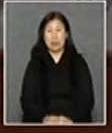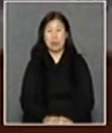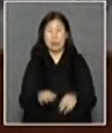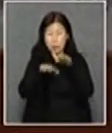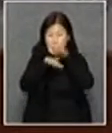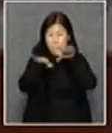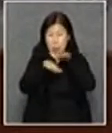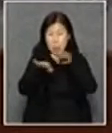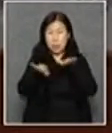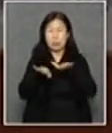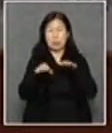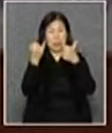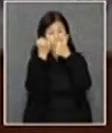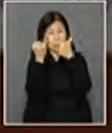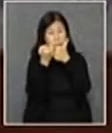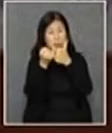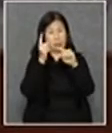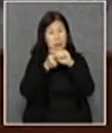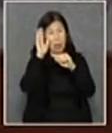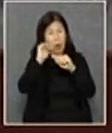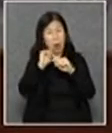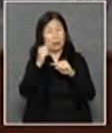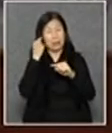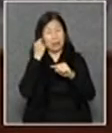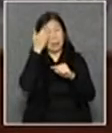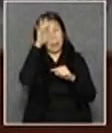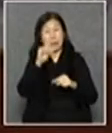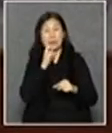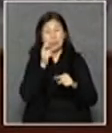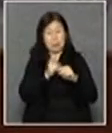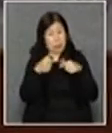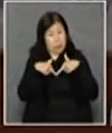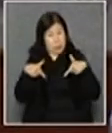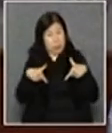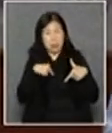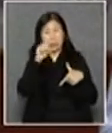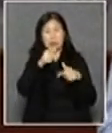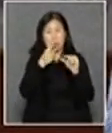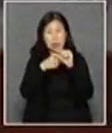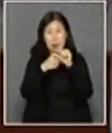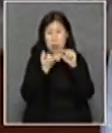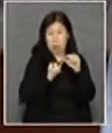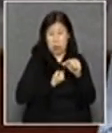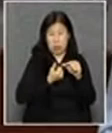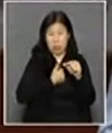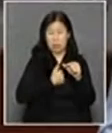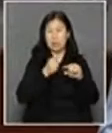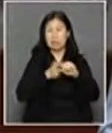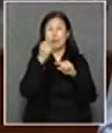般的同學是可以應付得到，而我大膽說一句，連很多中學老師都未必懂計